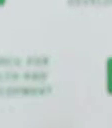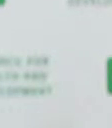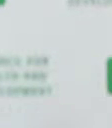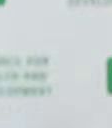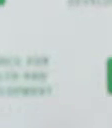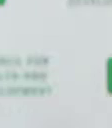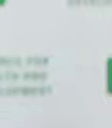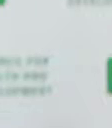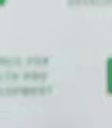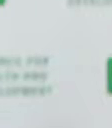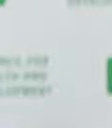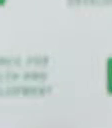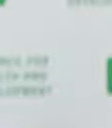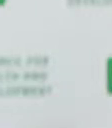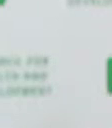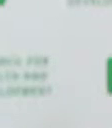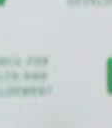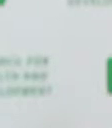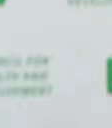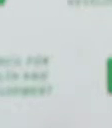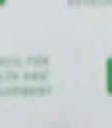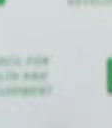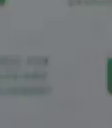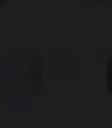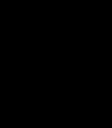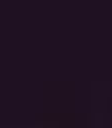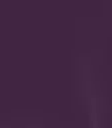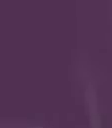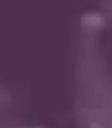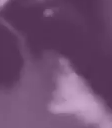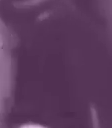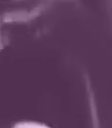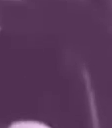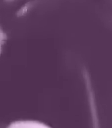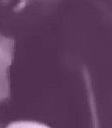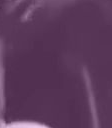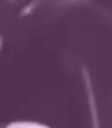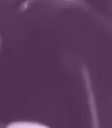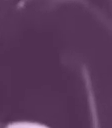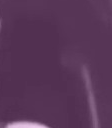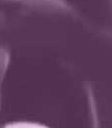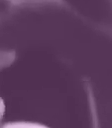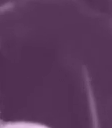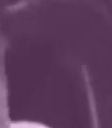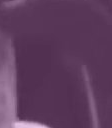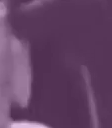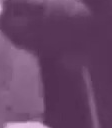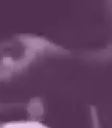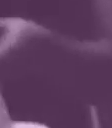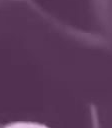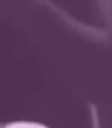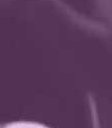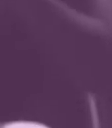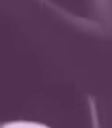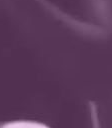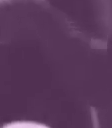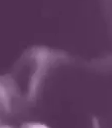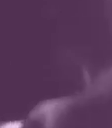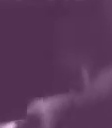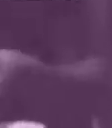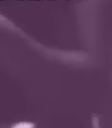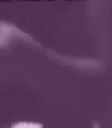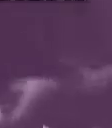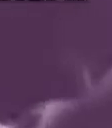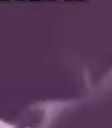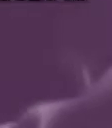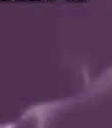may kakulangan tayo sa ating healthcare delivery system. Ito ay sa kabila ng RA 10354 o ang